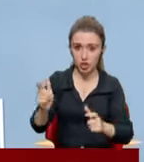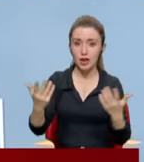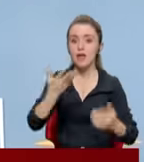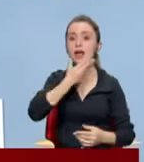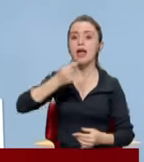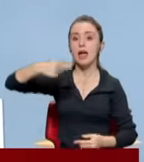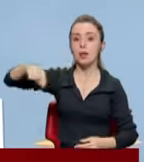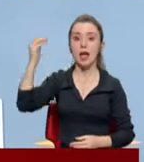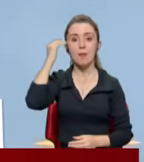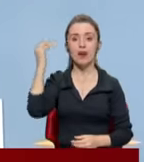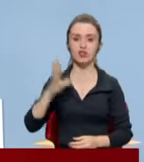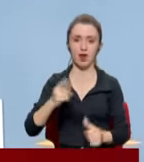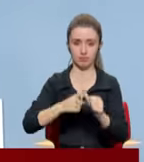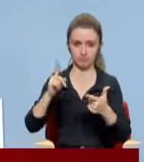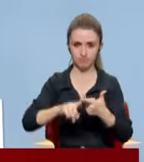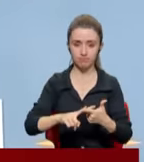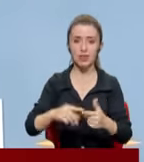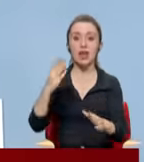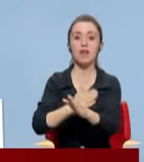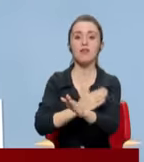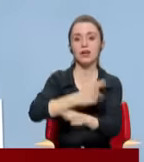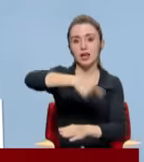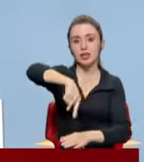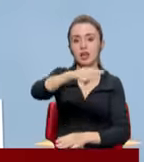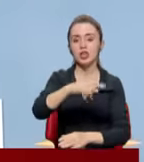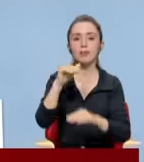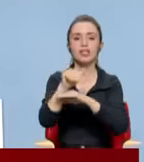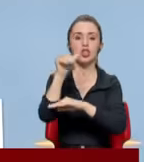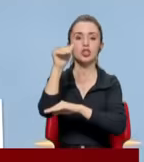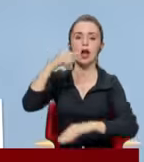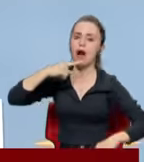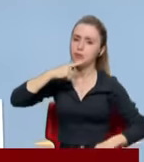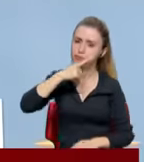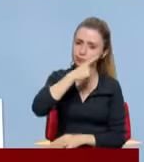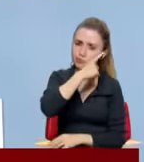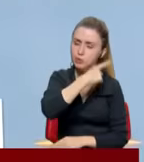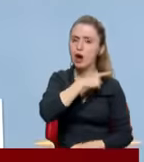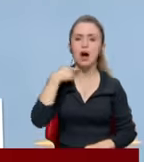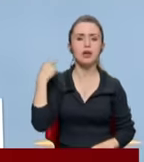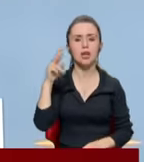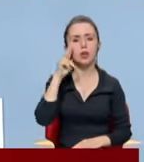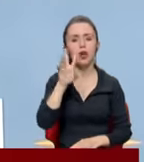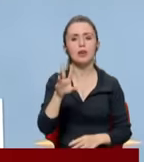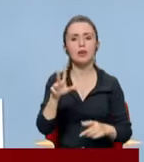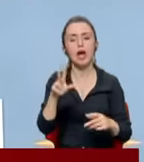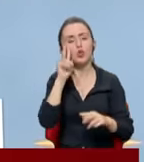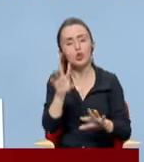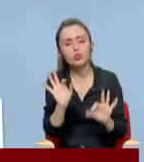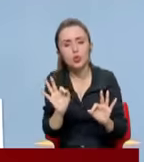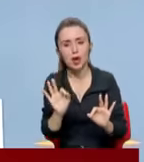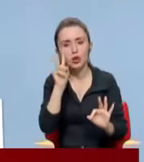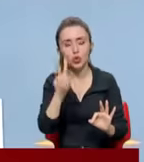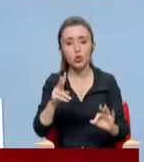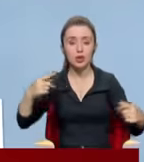emekliler başta olmak üzere Vatandaşlarımızın yaşadıkları zorlukları asla görmezden gelmiyoruz tam